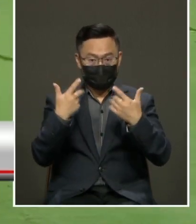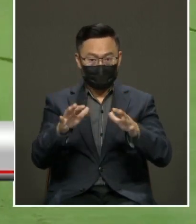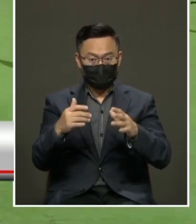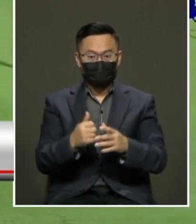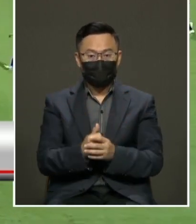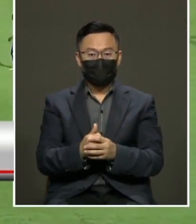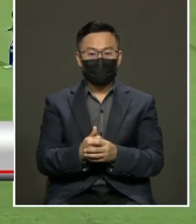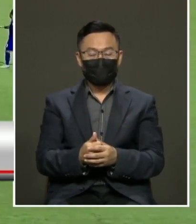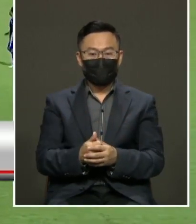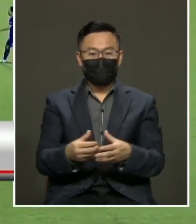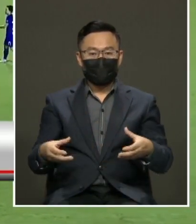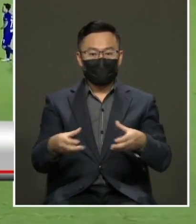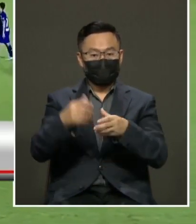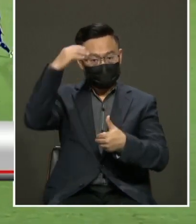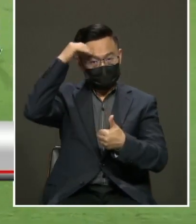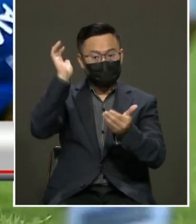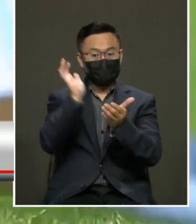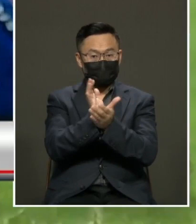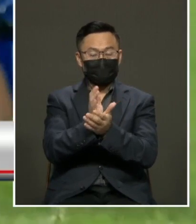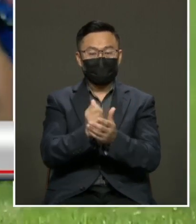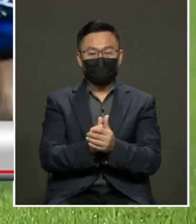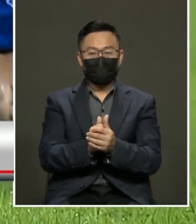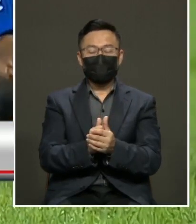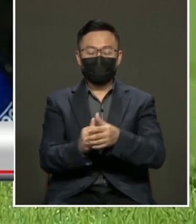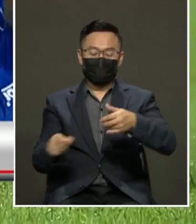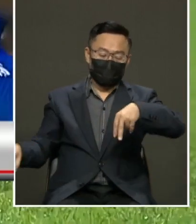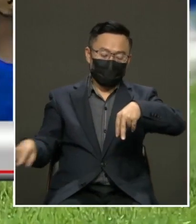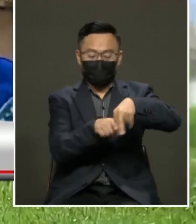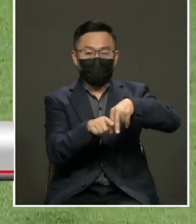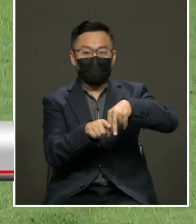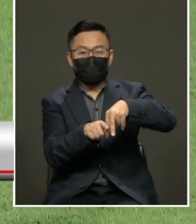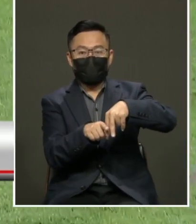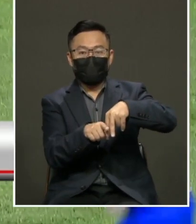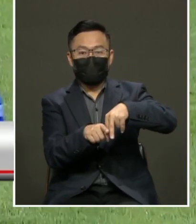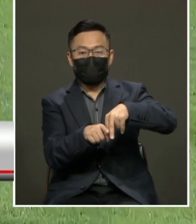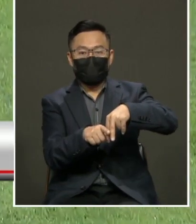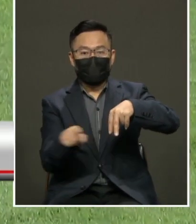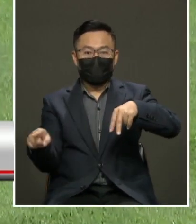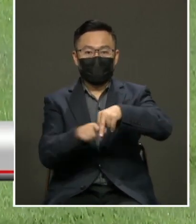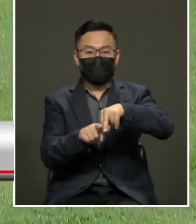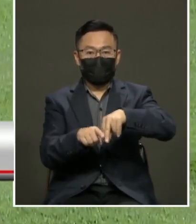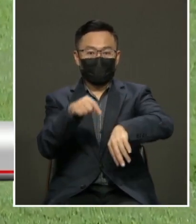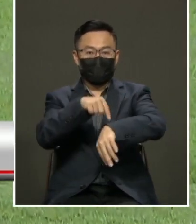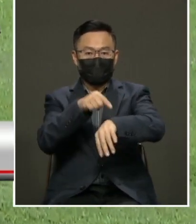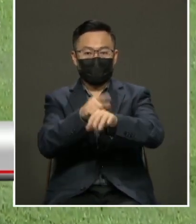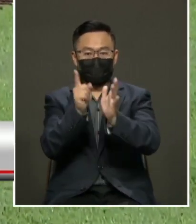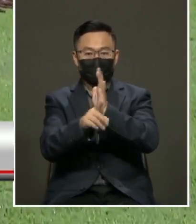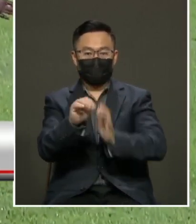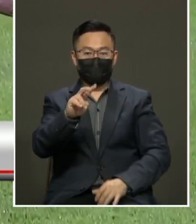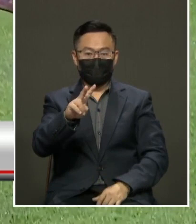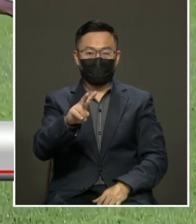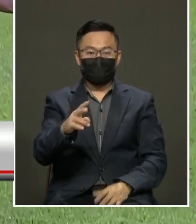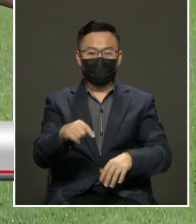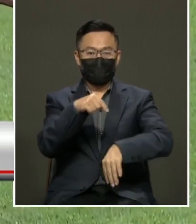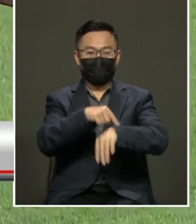คุณผู้ชมมันมีจังหวะในการทำฟาวล์เกิดขึ้นที่กลางสนามจังหวะนี้นะคะในนาทีที่42ตอนแรกเนี่ยคือผู้ตัด